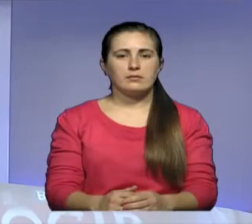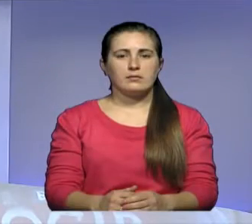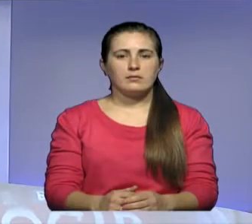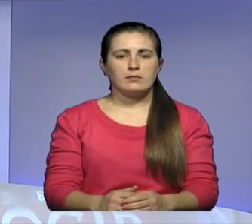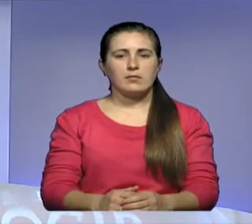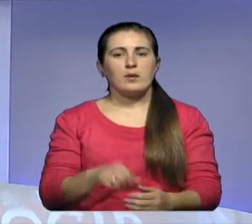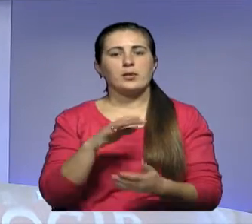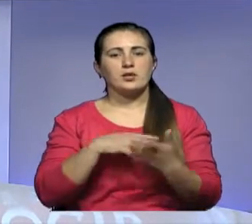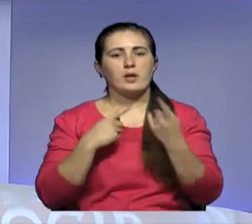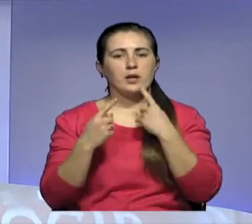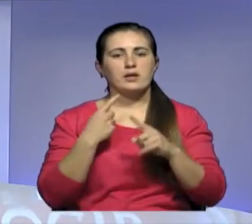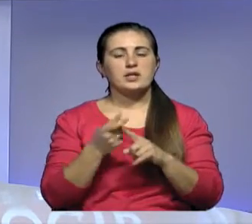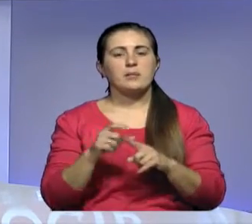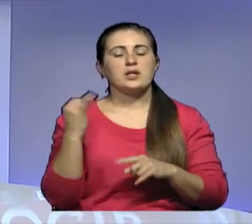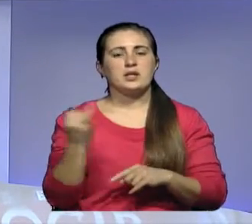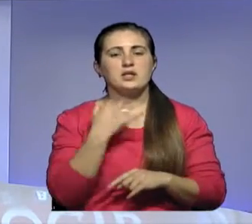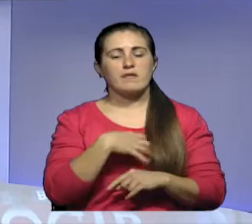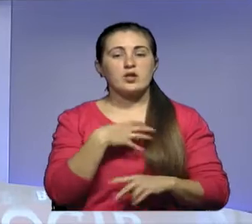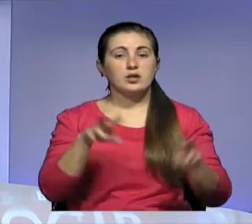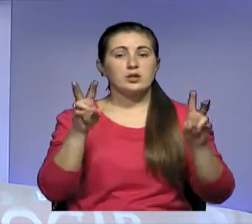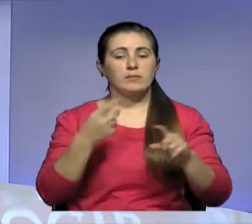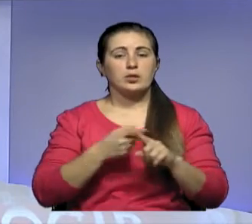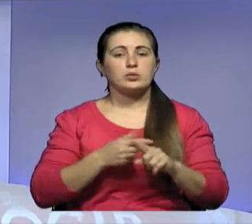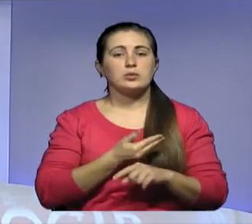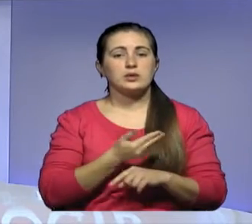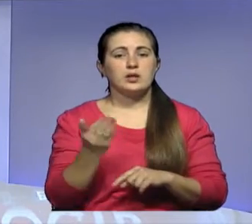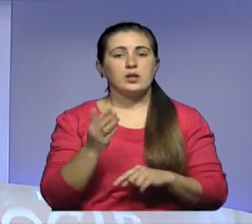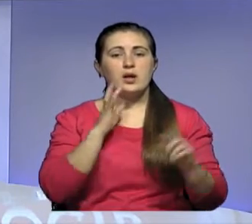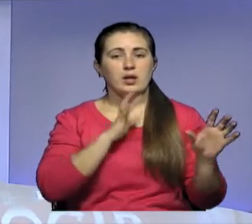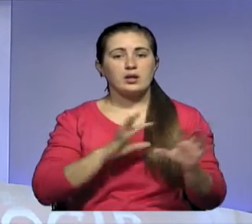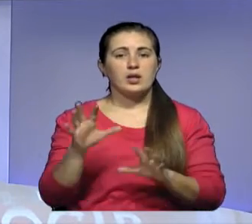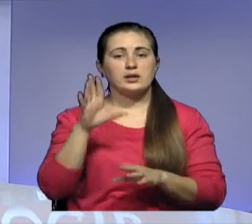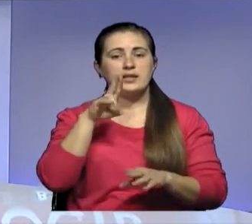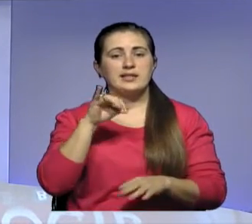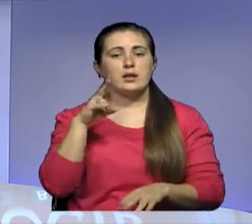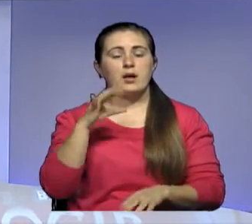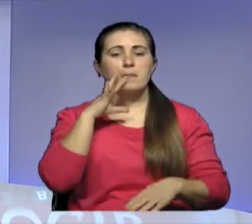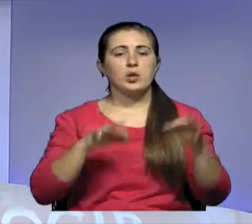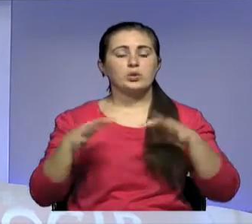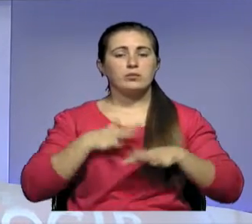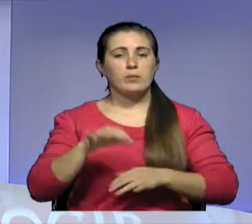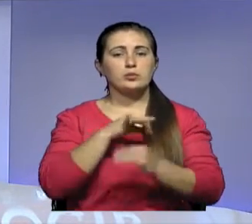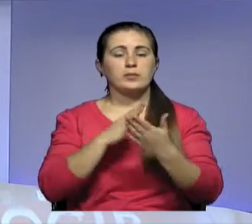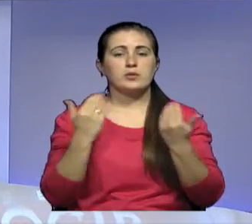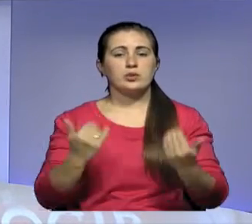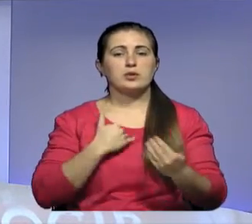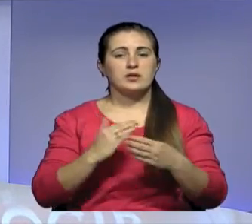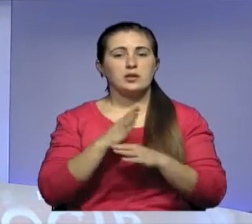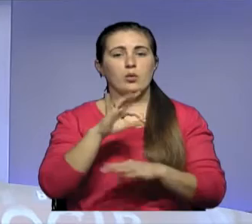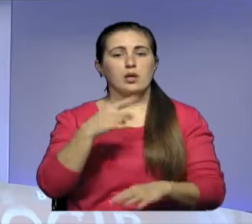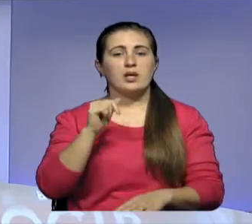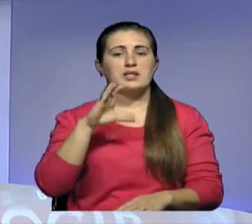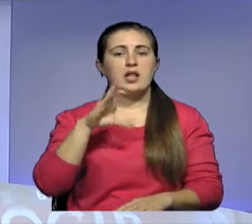продолжаем говорит на самые интересные и важные темы одну из них охрану дикой природы в крыму обсудим прямо сейчас у нас в гостях ольга